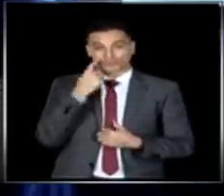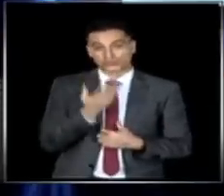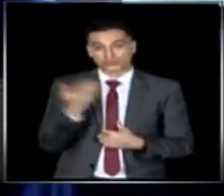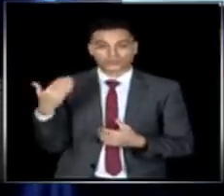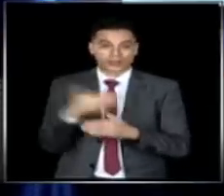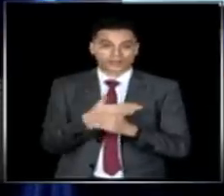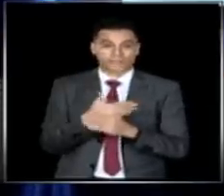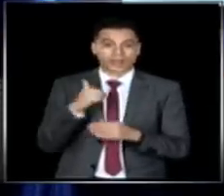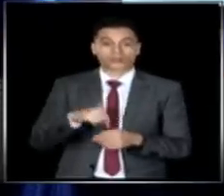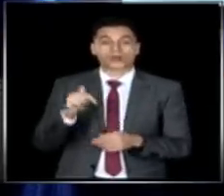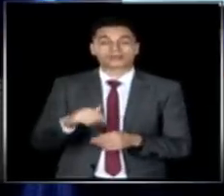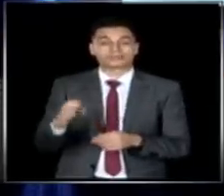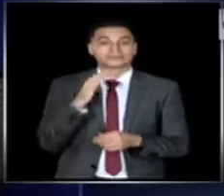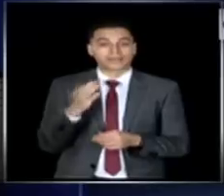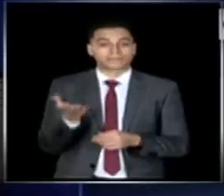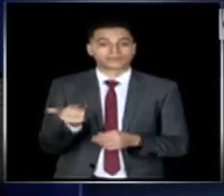خاطئه. عايز اجابه حالا.